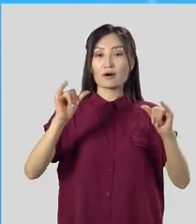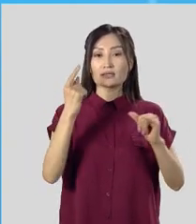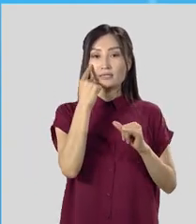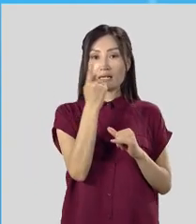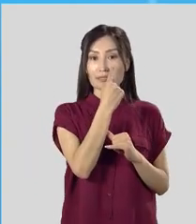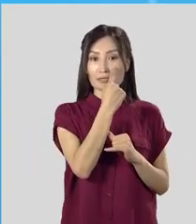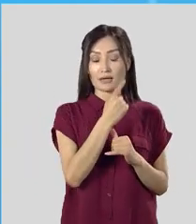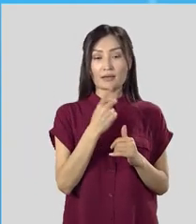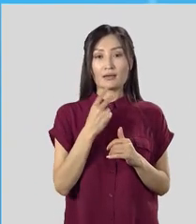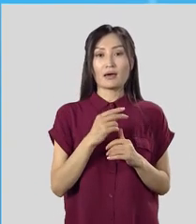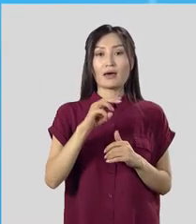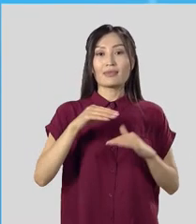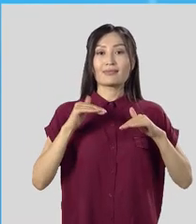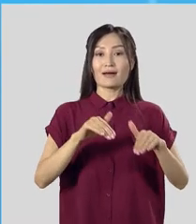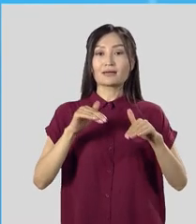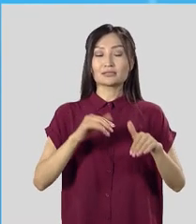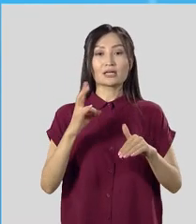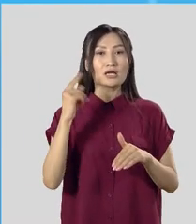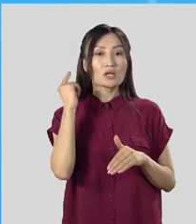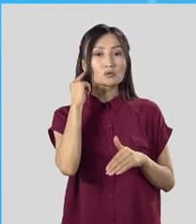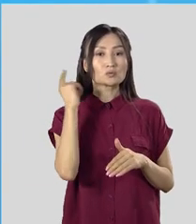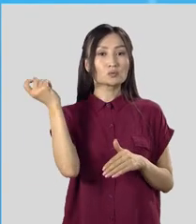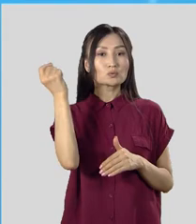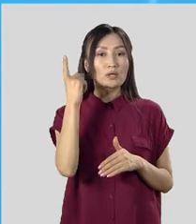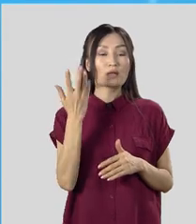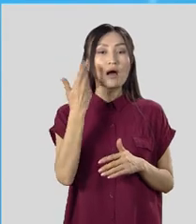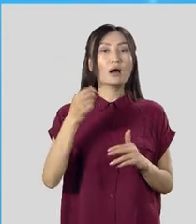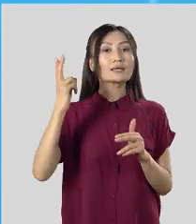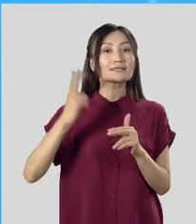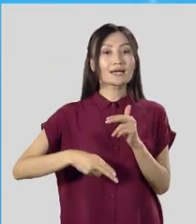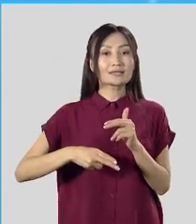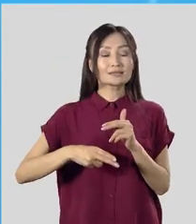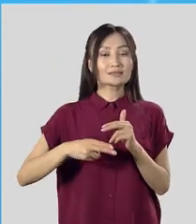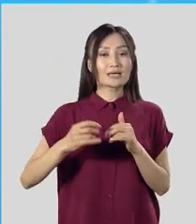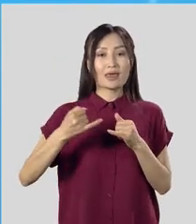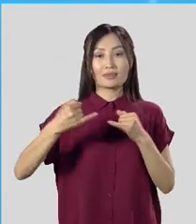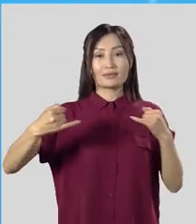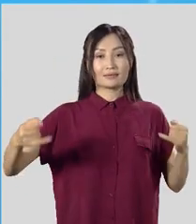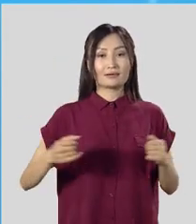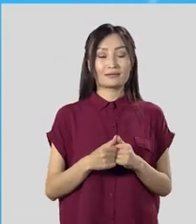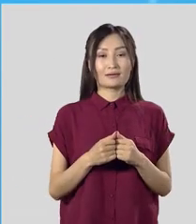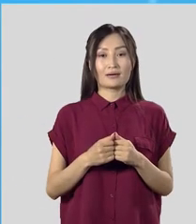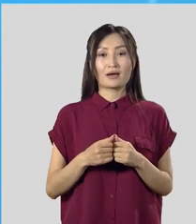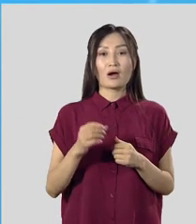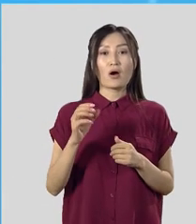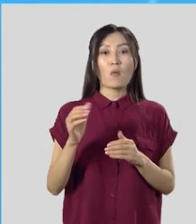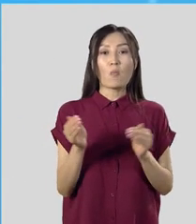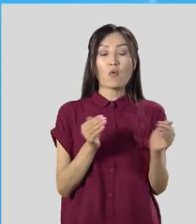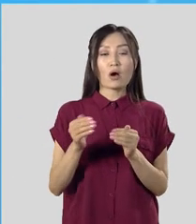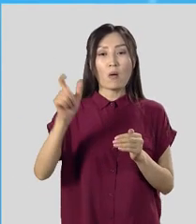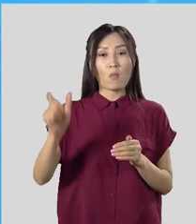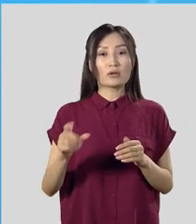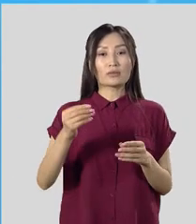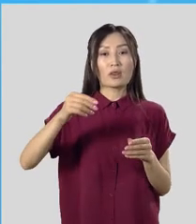зрения ткачиха на слух узнаёт когда заканчивается нитка челноке ну кому на